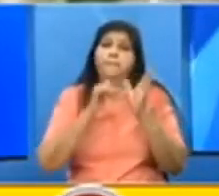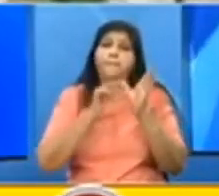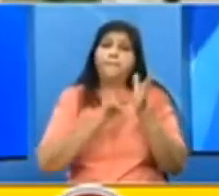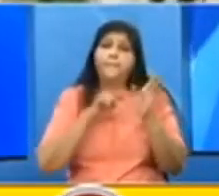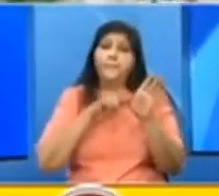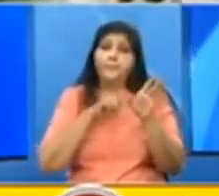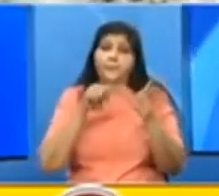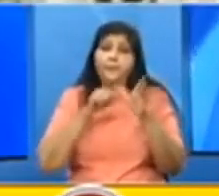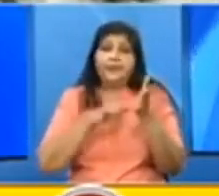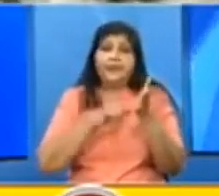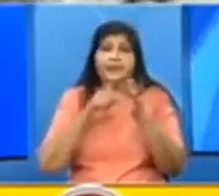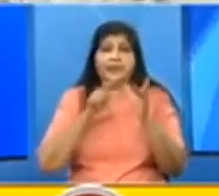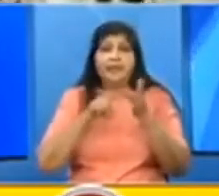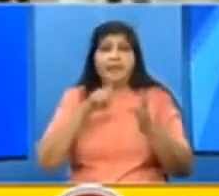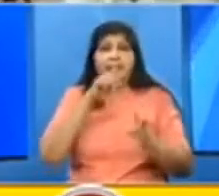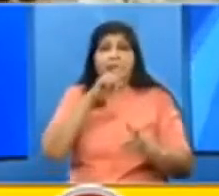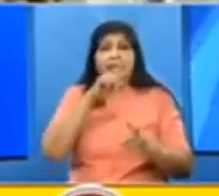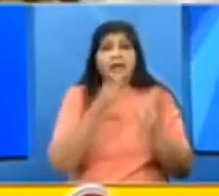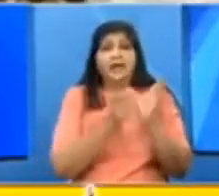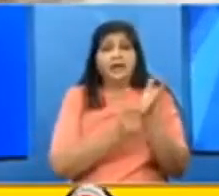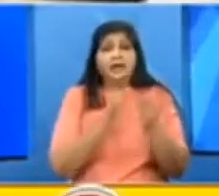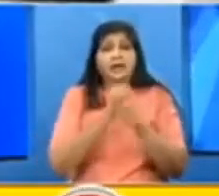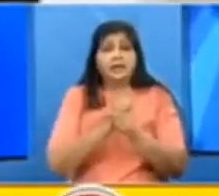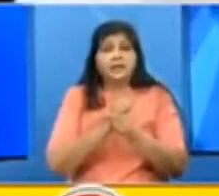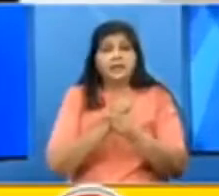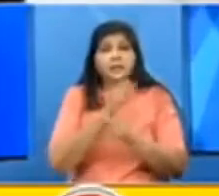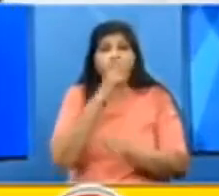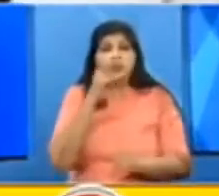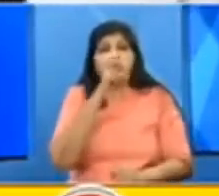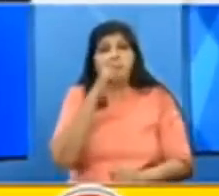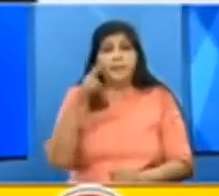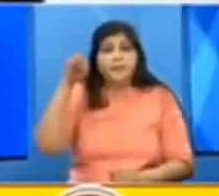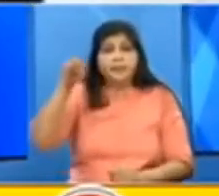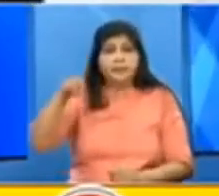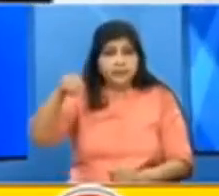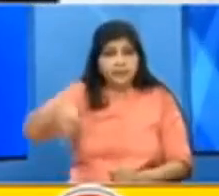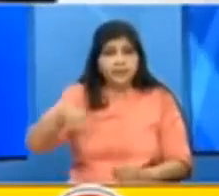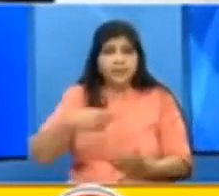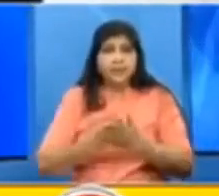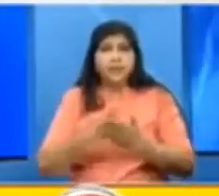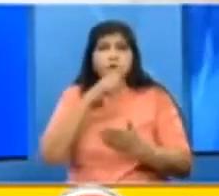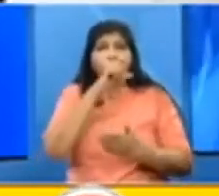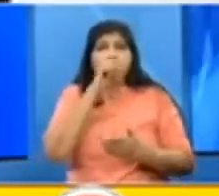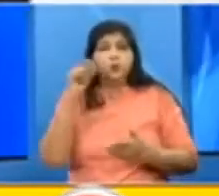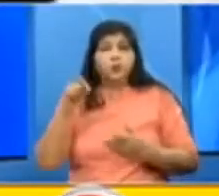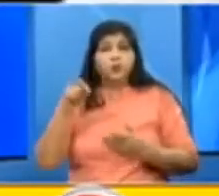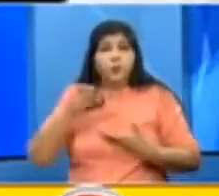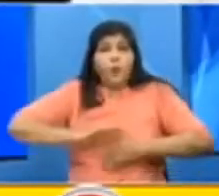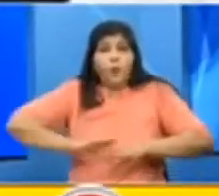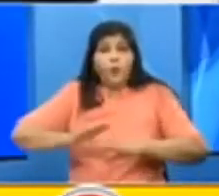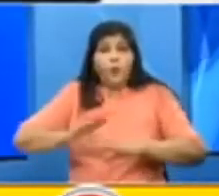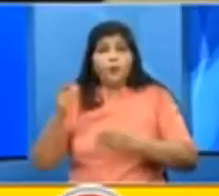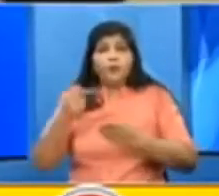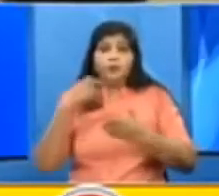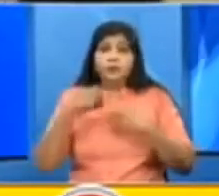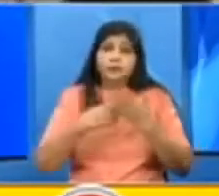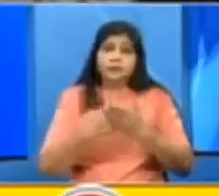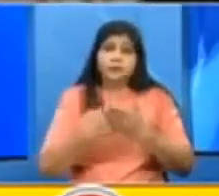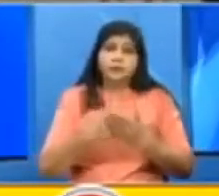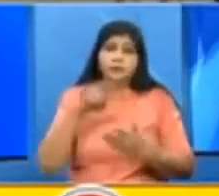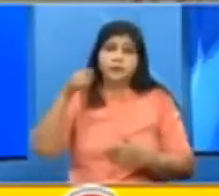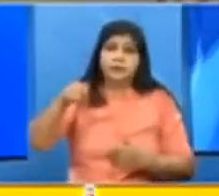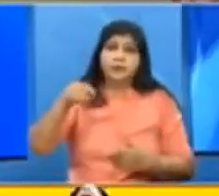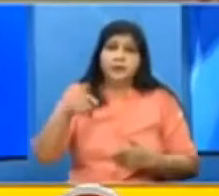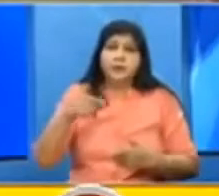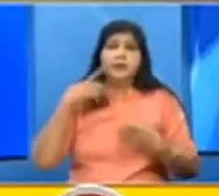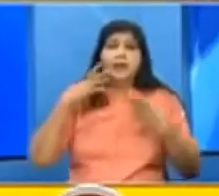1 अगस्त 2020 को लोकमान्य तिलक जी की 100वीं पुण्यतिथि है। लोकमान्य तिलक जी